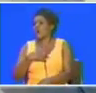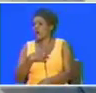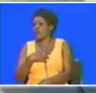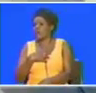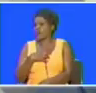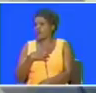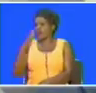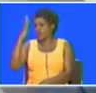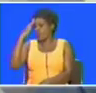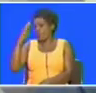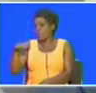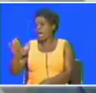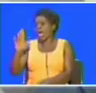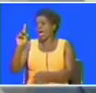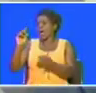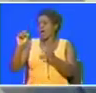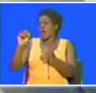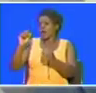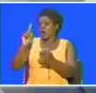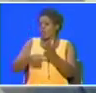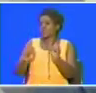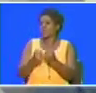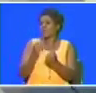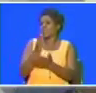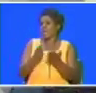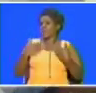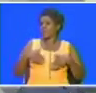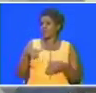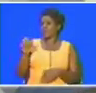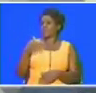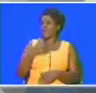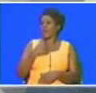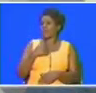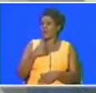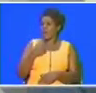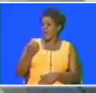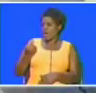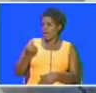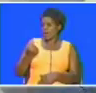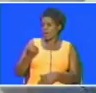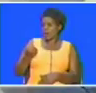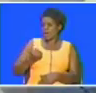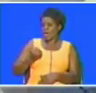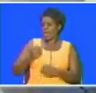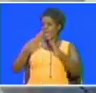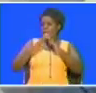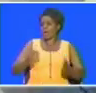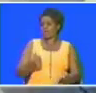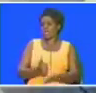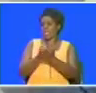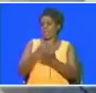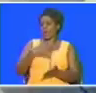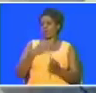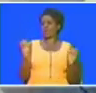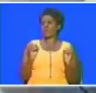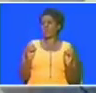nje, ajue mambo gani anaendelea kule nje. Kwa sababu kuna watu huku nje wameandika wasichana wa kazi lakini hawaendi nyumbani. Anamwambia mwenyewe yuko busy.